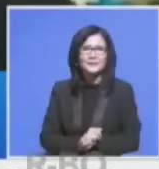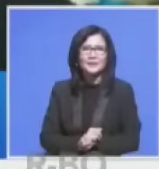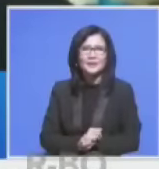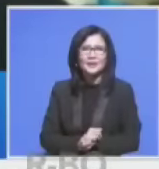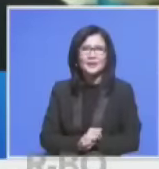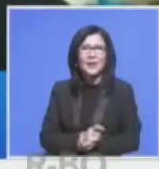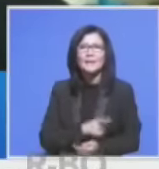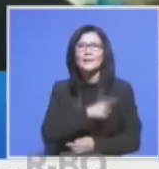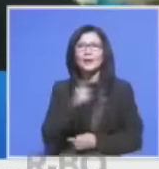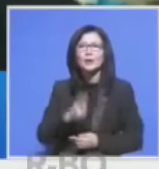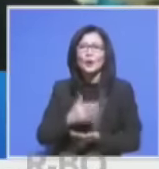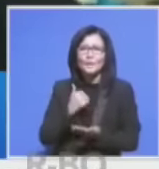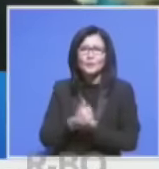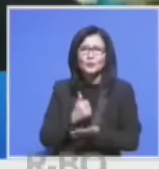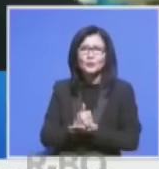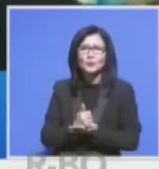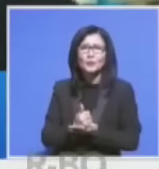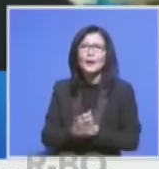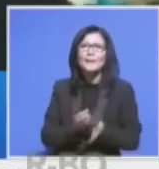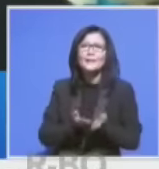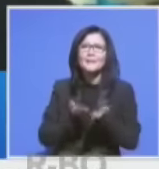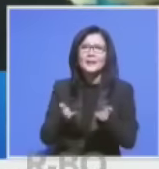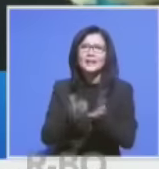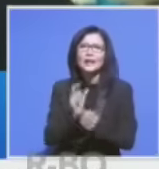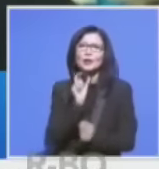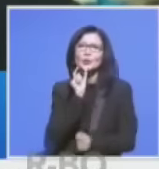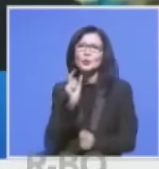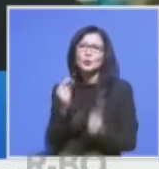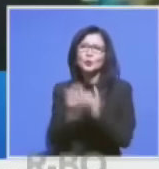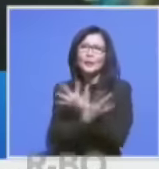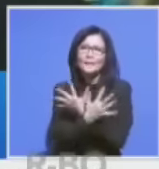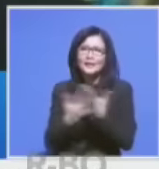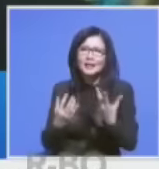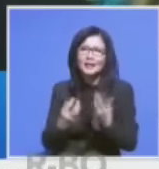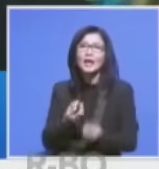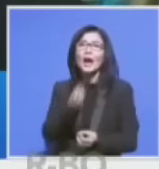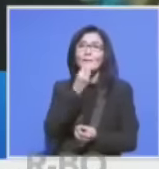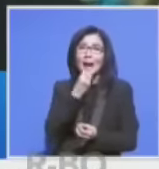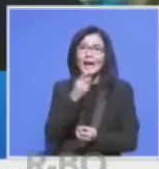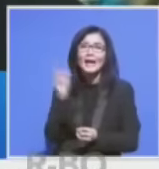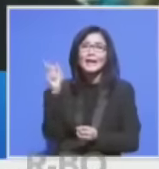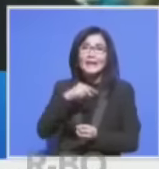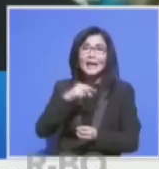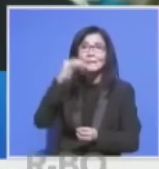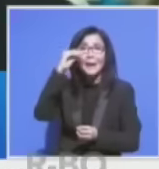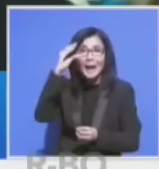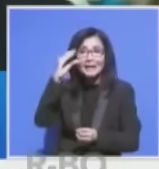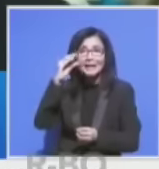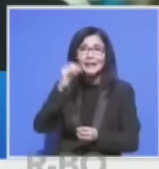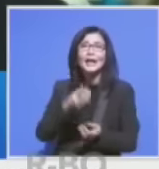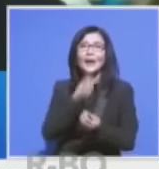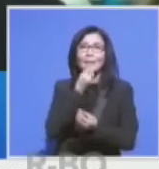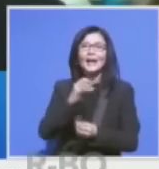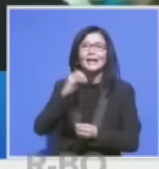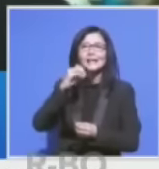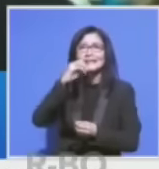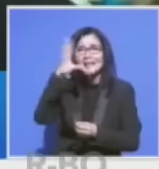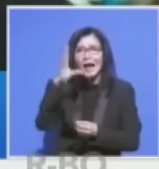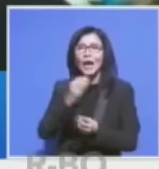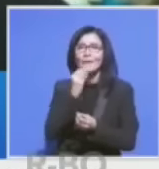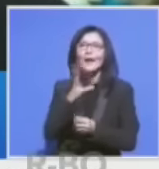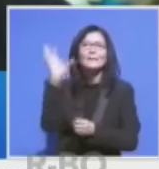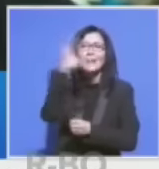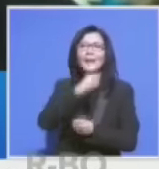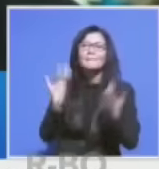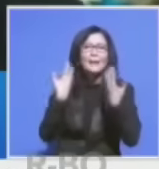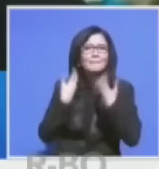benar-benar memberikan kepada seluruh masyarakat Binuang. Makan tuh dari pagi, bayangin makan pagi, makan siang, makan malam. Jadi bebas